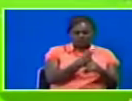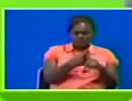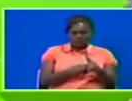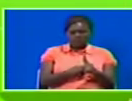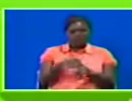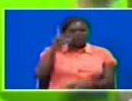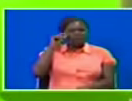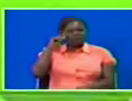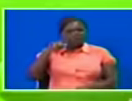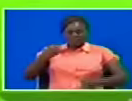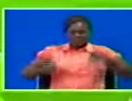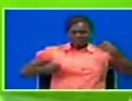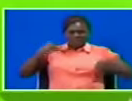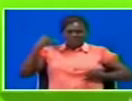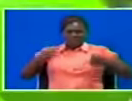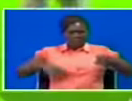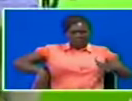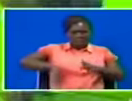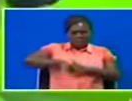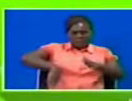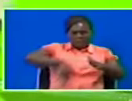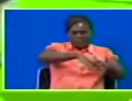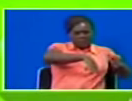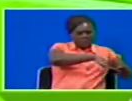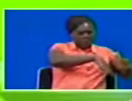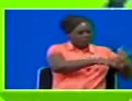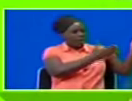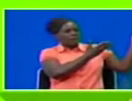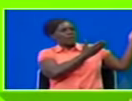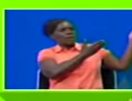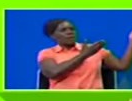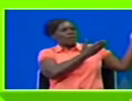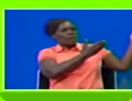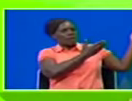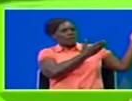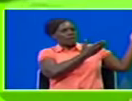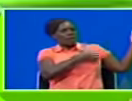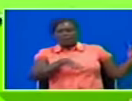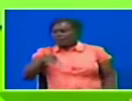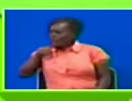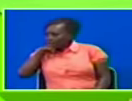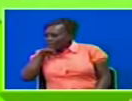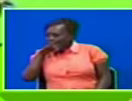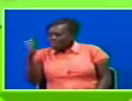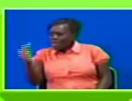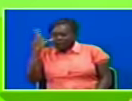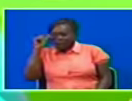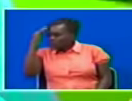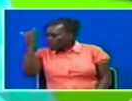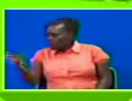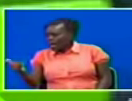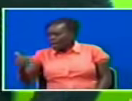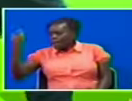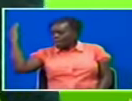Mombasa walijifurahisha na mbinu za kusakata ama kucheza kandanda katika uwanja huo. Odinga yupo katika kaunti ya Mombasa